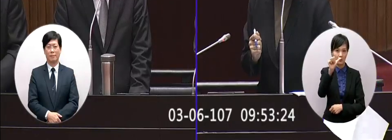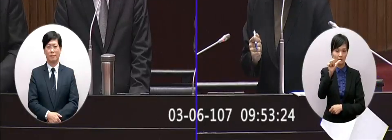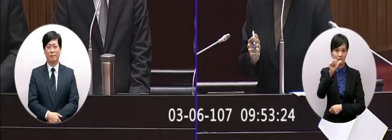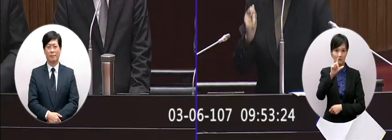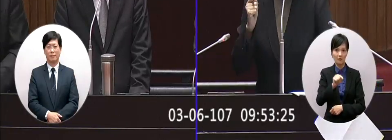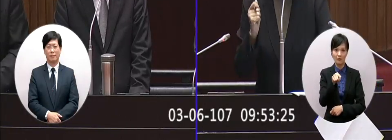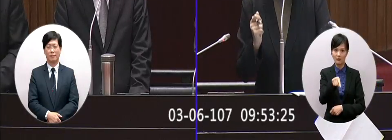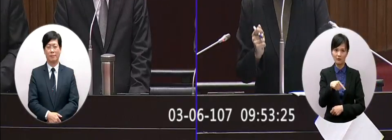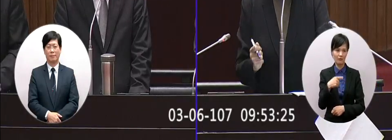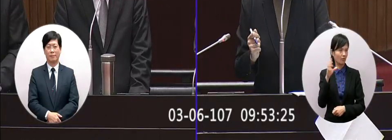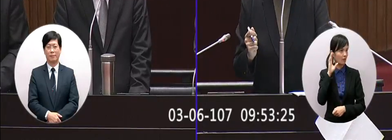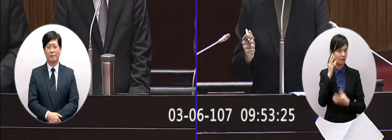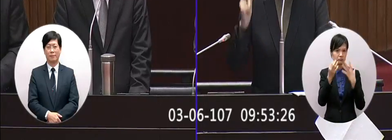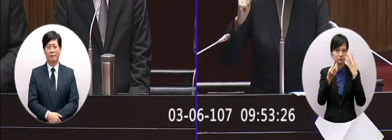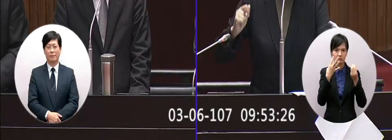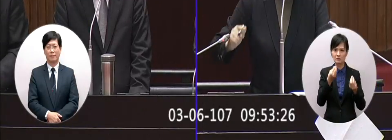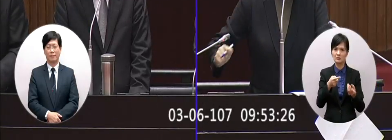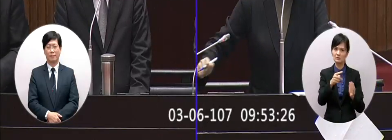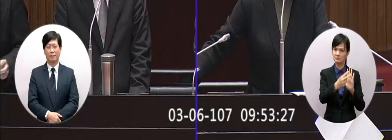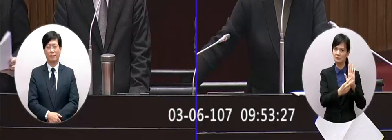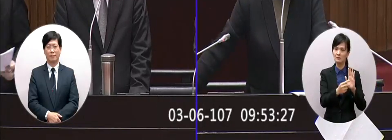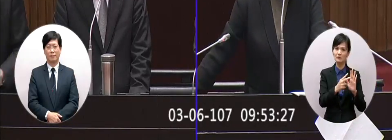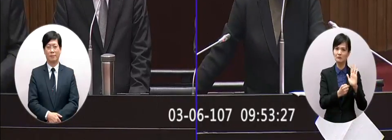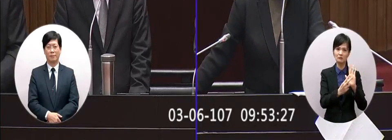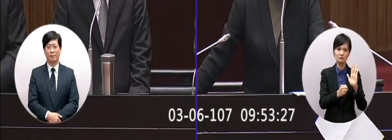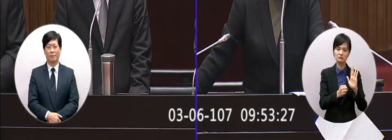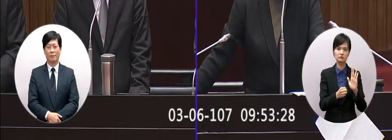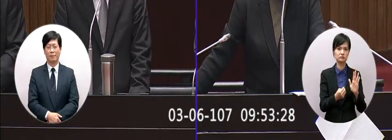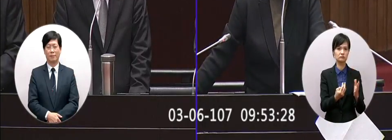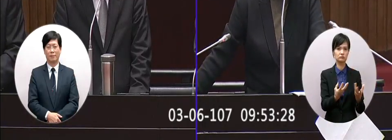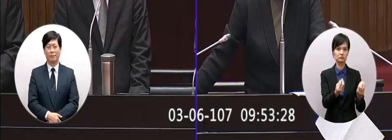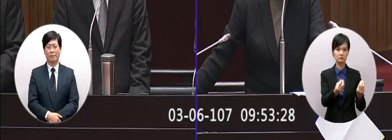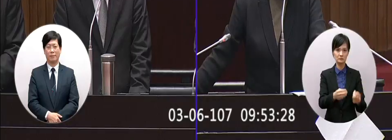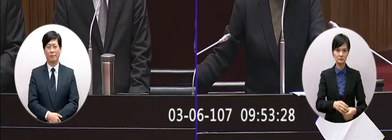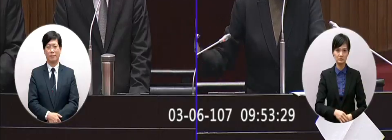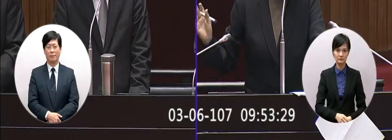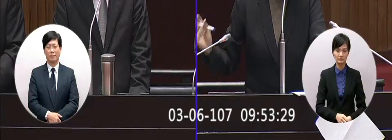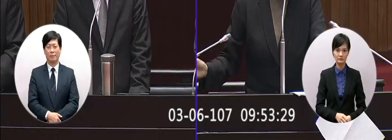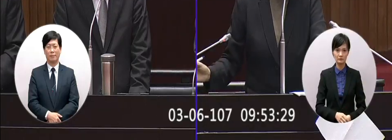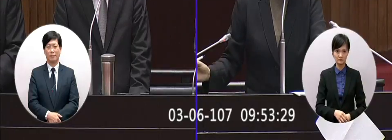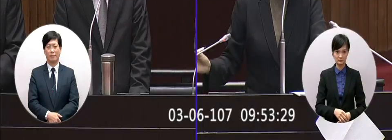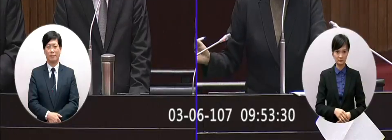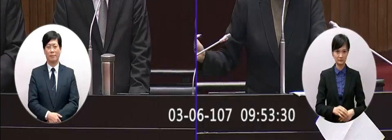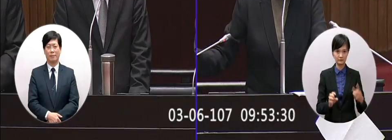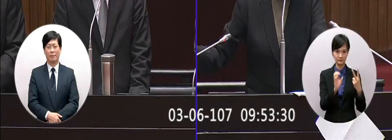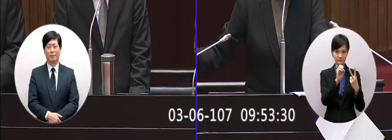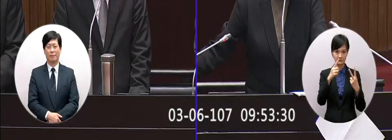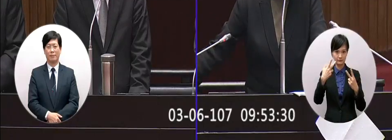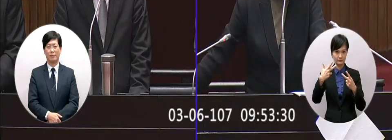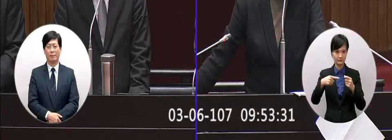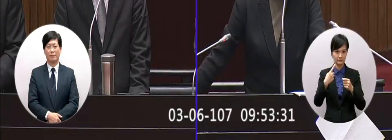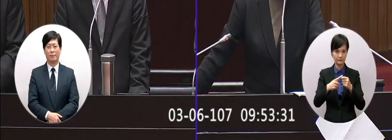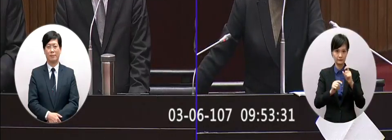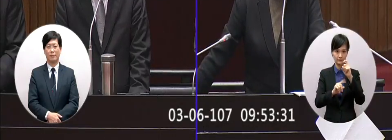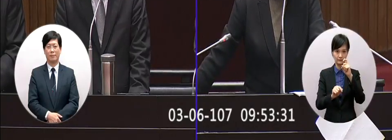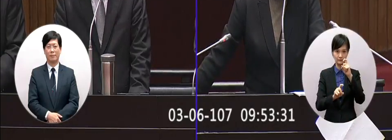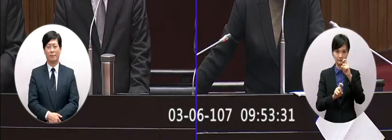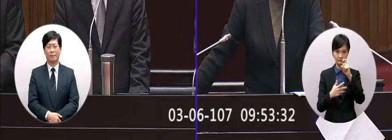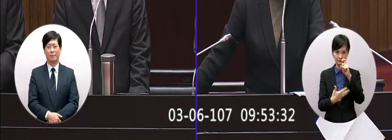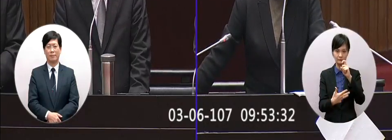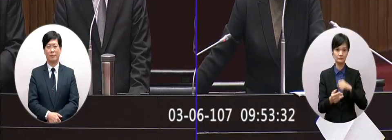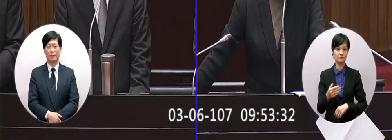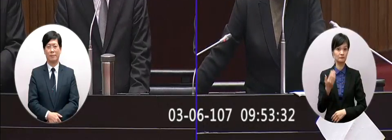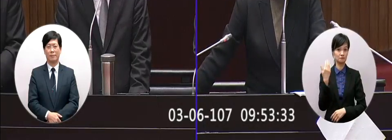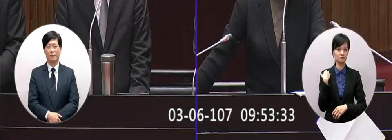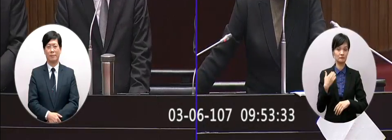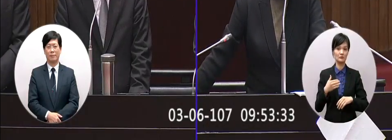楚我们政府讲明白 ODA 到底要怎么做？我们来看一下。2017年的10月18号，前外